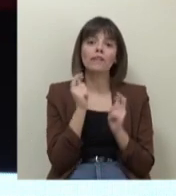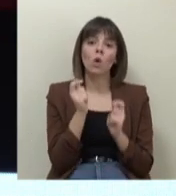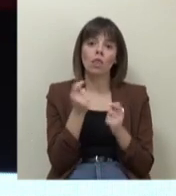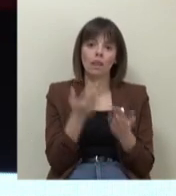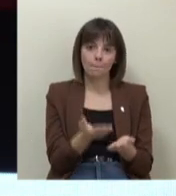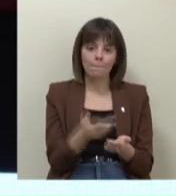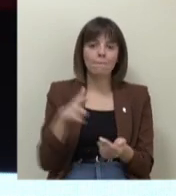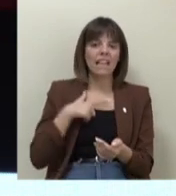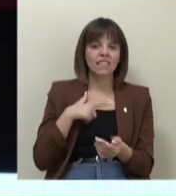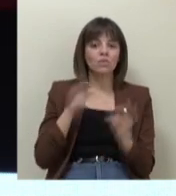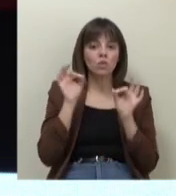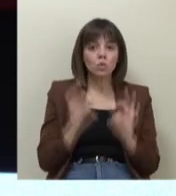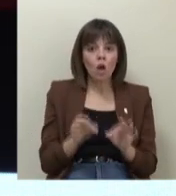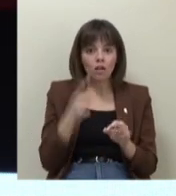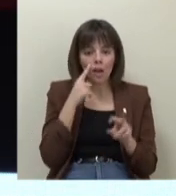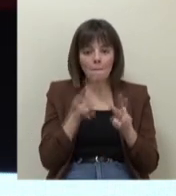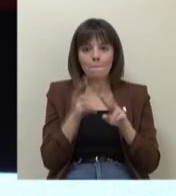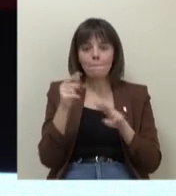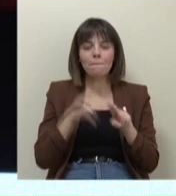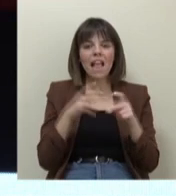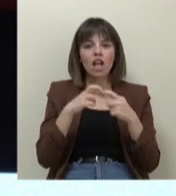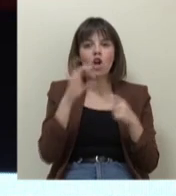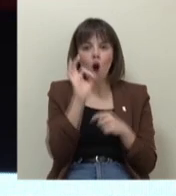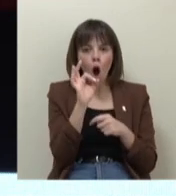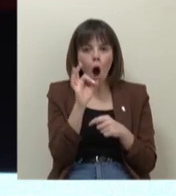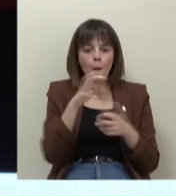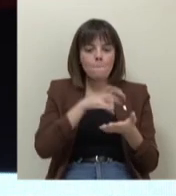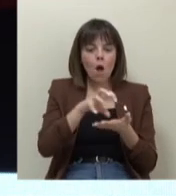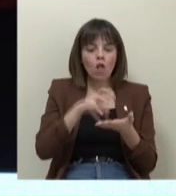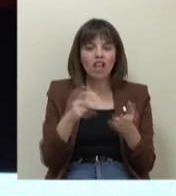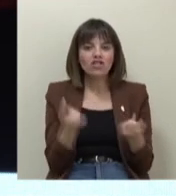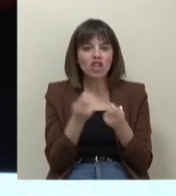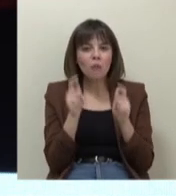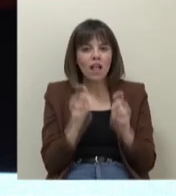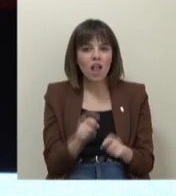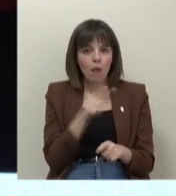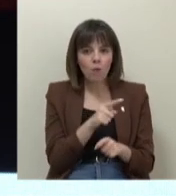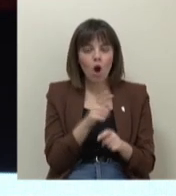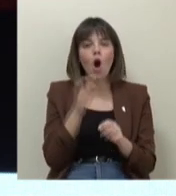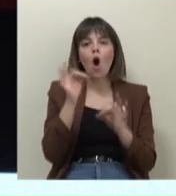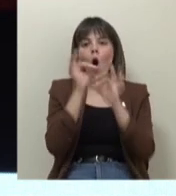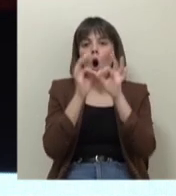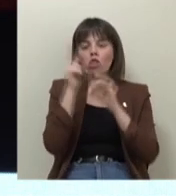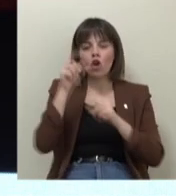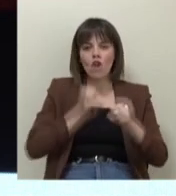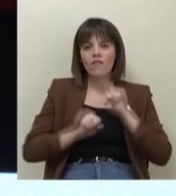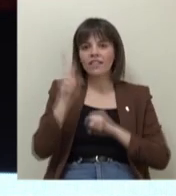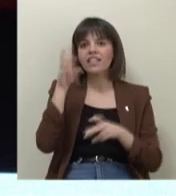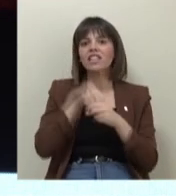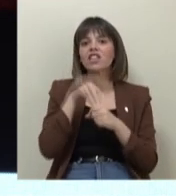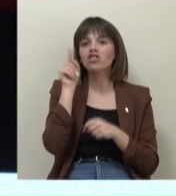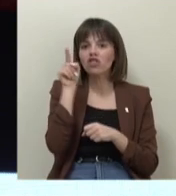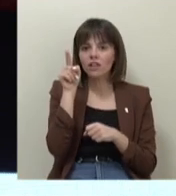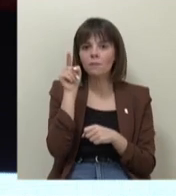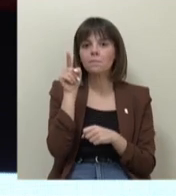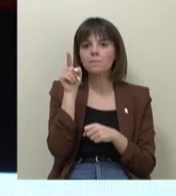zorundayım. İzmir şu anda mikro bölgeleme çalışması yaptırıyor. Orta Doğu Teknik Üniversitesi'nin